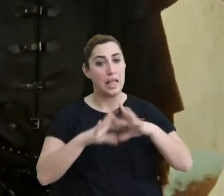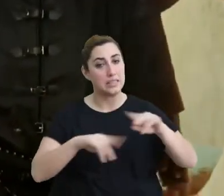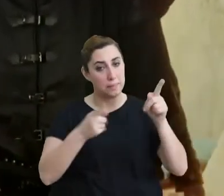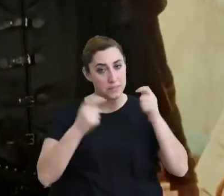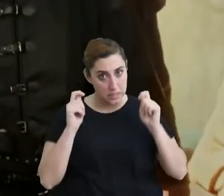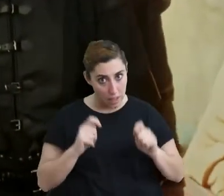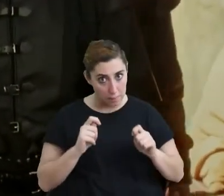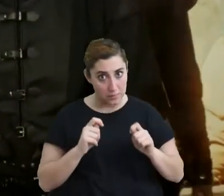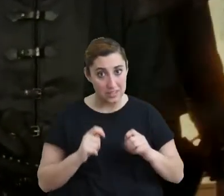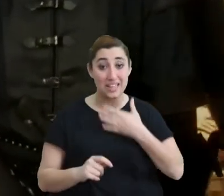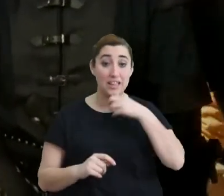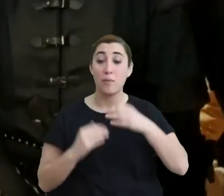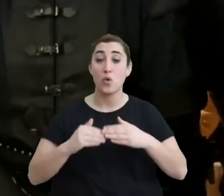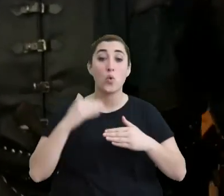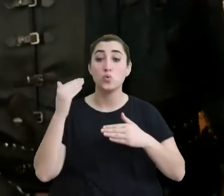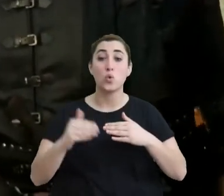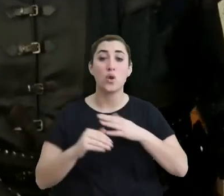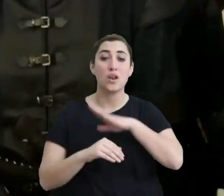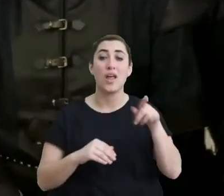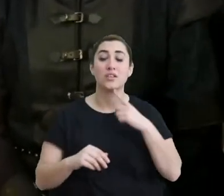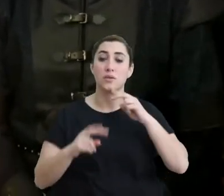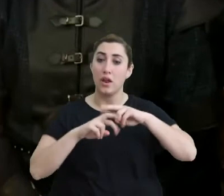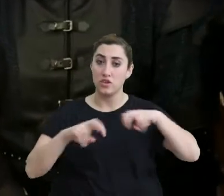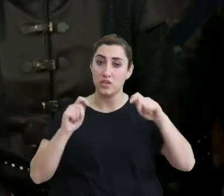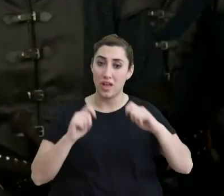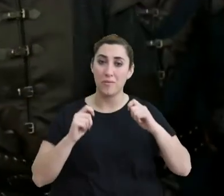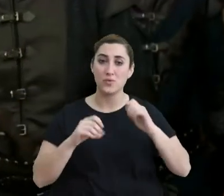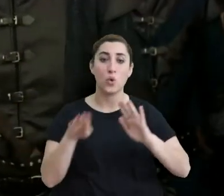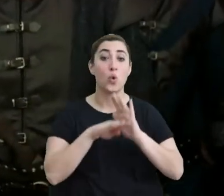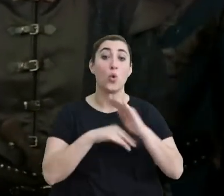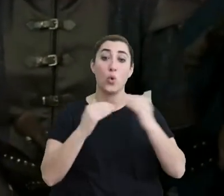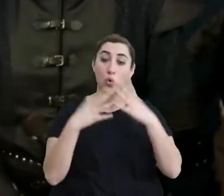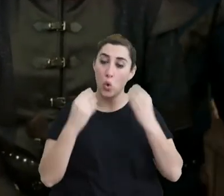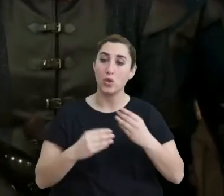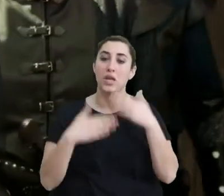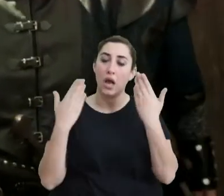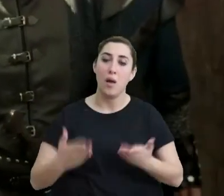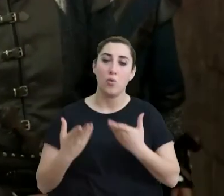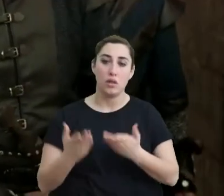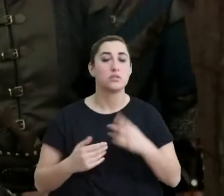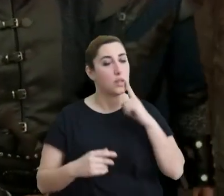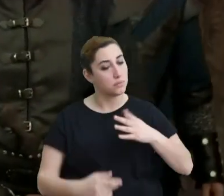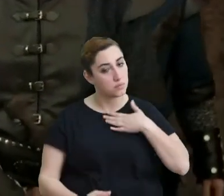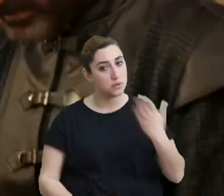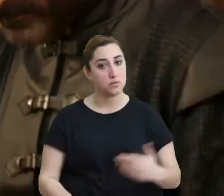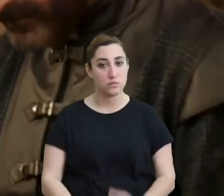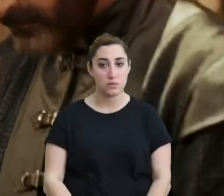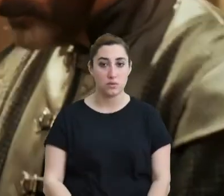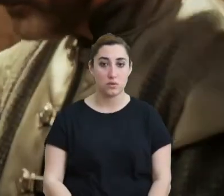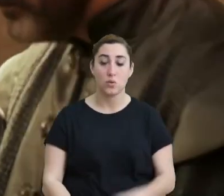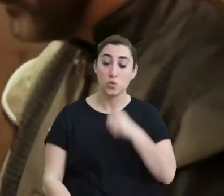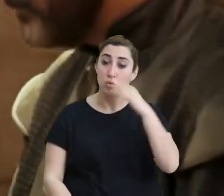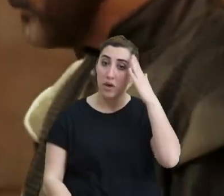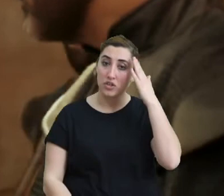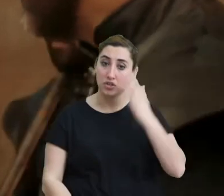yapılsın. İdamlığa son arzusu sorulsun. Şeriata uygun ise kabul edilsin. Emriniz başımızına kadar.